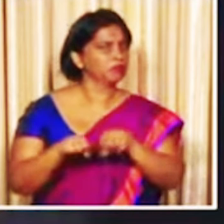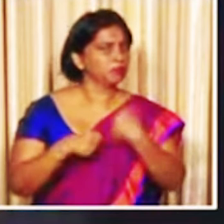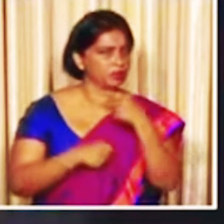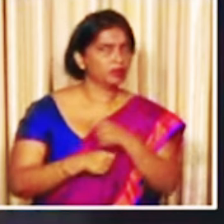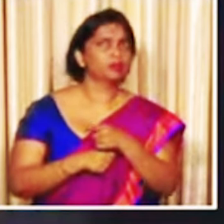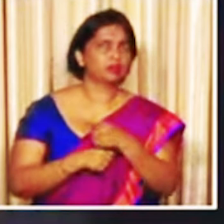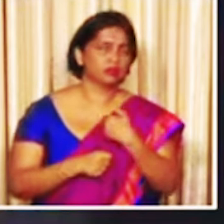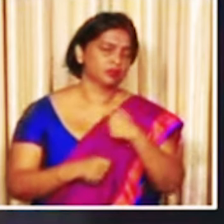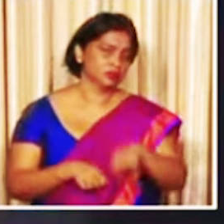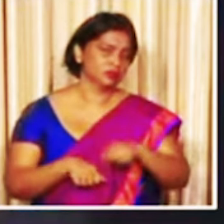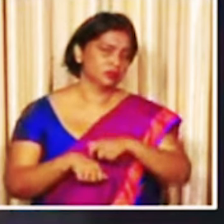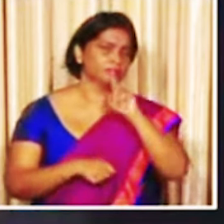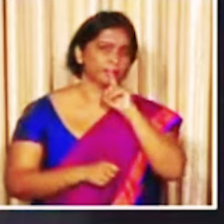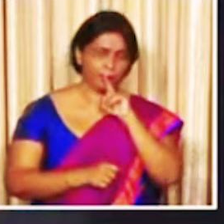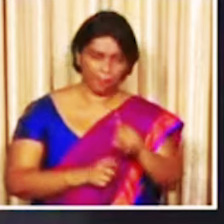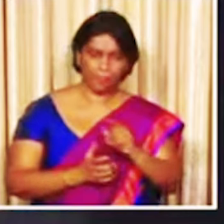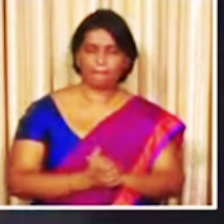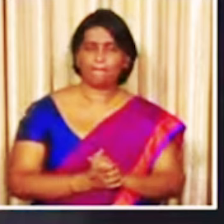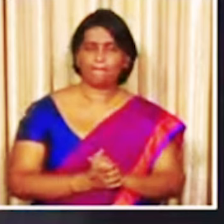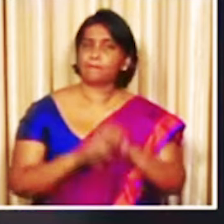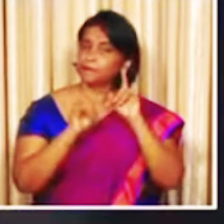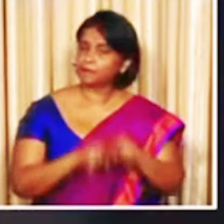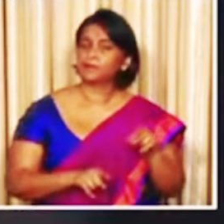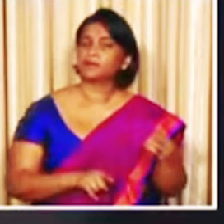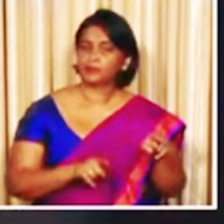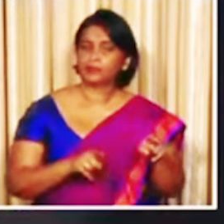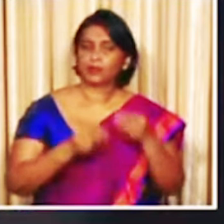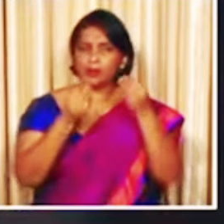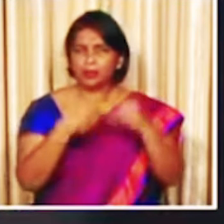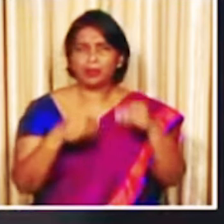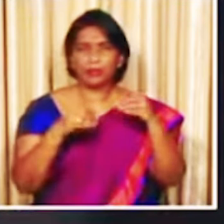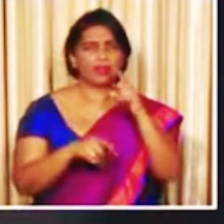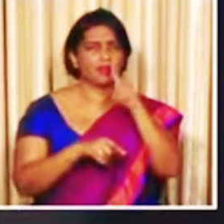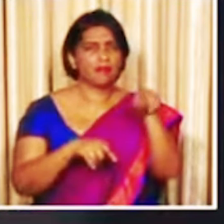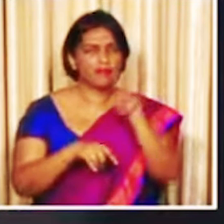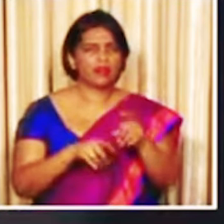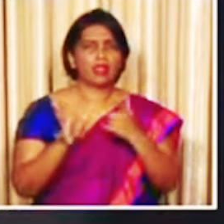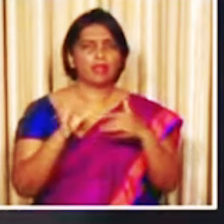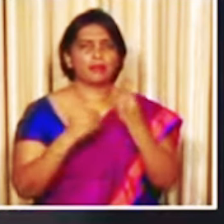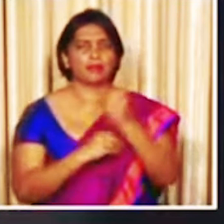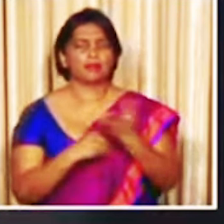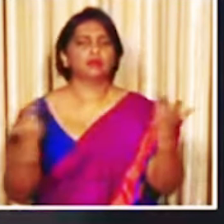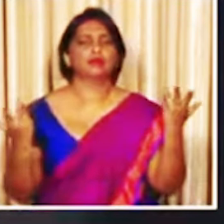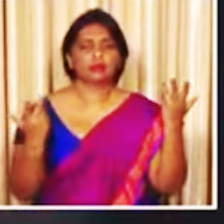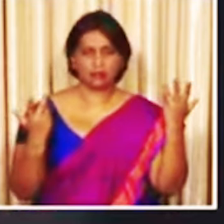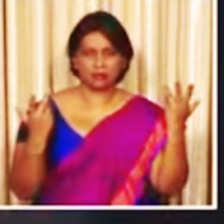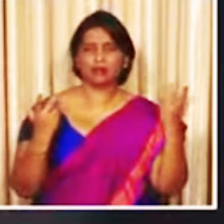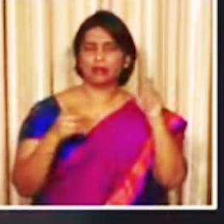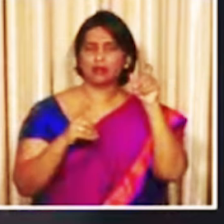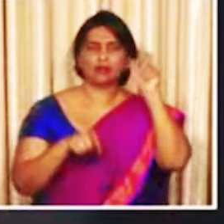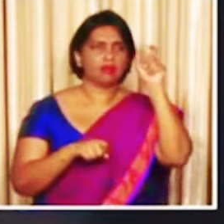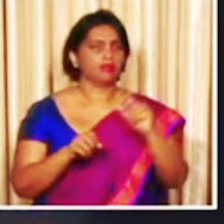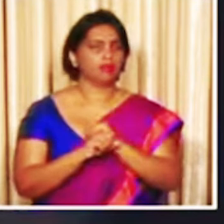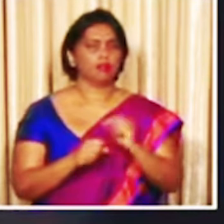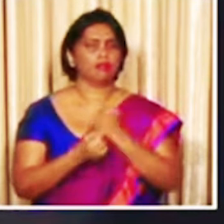තියනවා කියලා මම මේ වෙලාවේ ඔබතුමාට මතක් කරනවා. ඒ වගේම තමයි සුළු වැරදි වලට ඇප දෙන්න බැරුව කෙනෙක් නැතුව